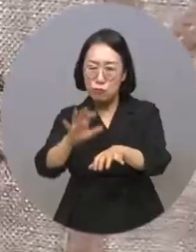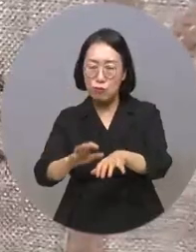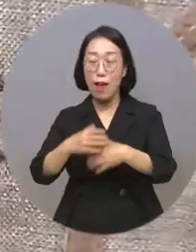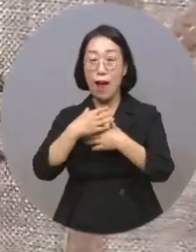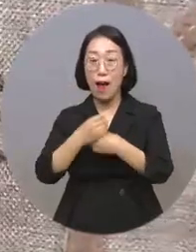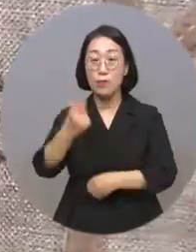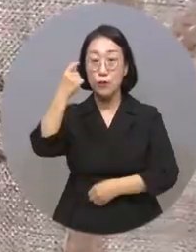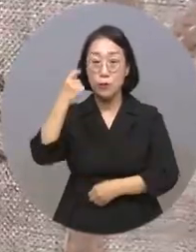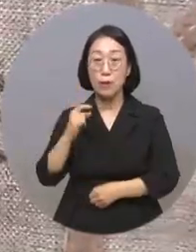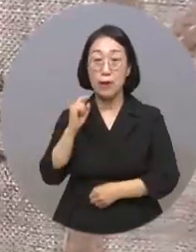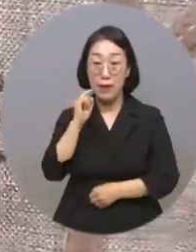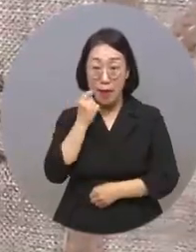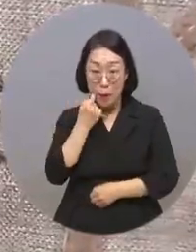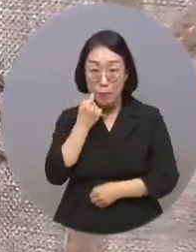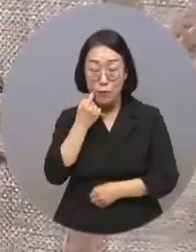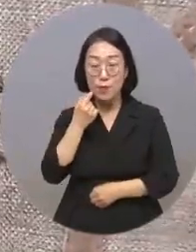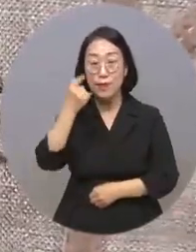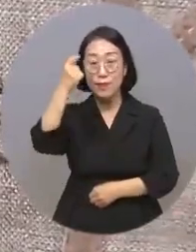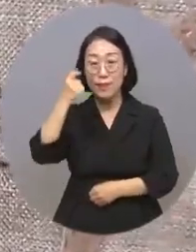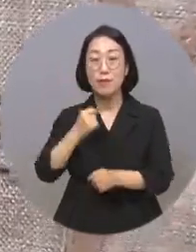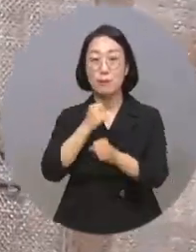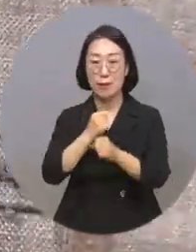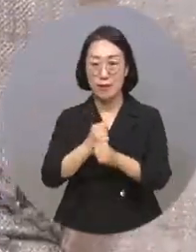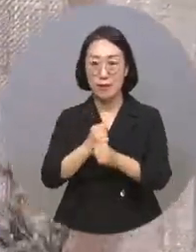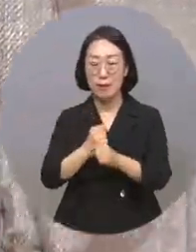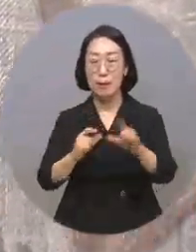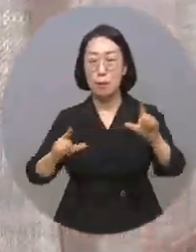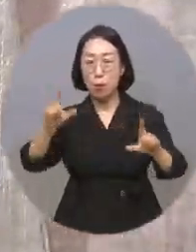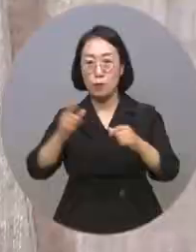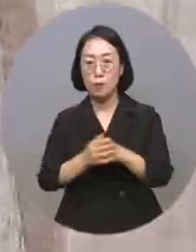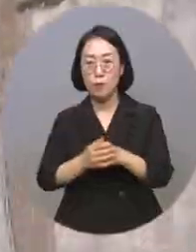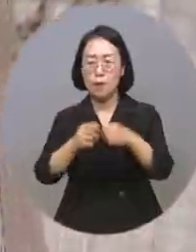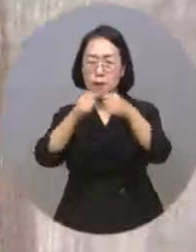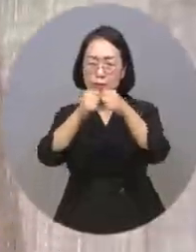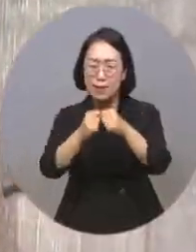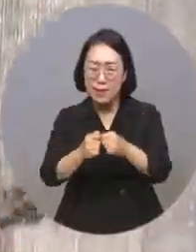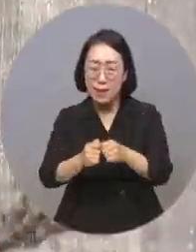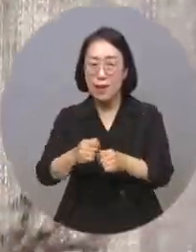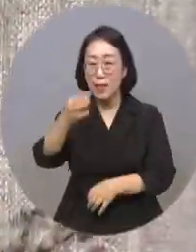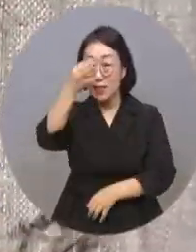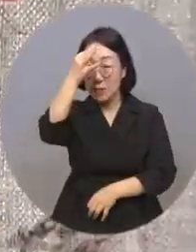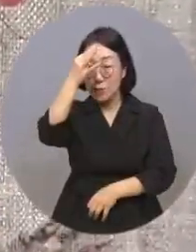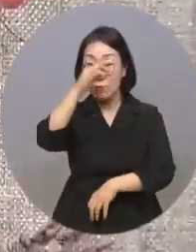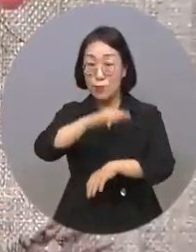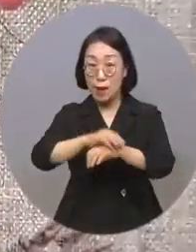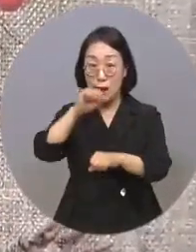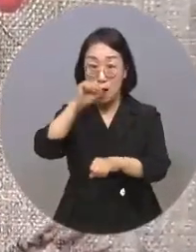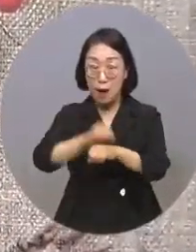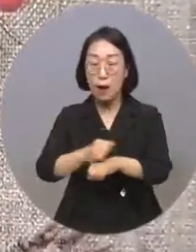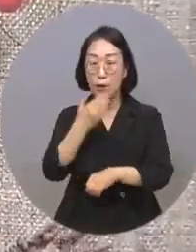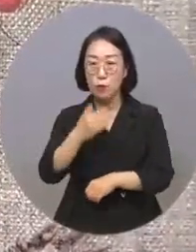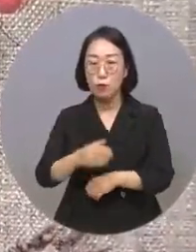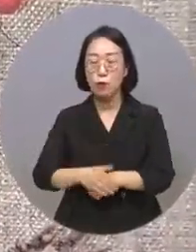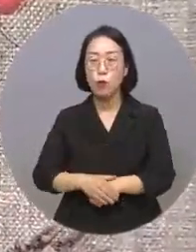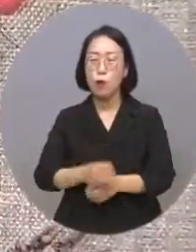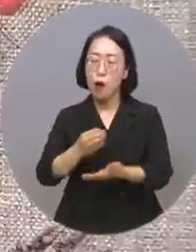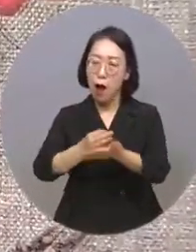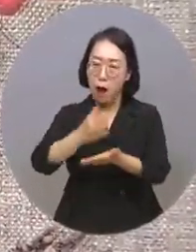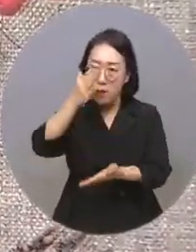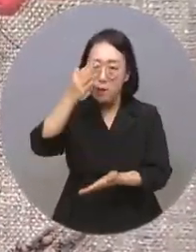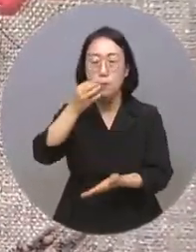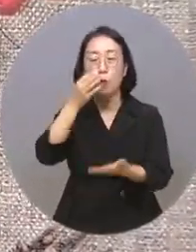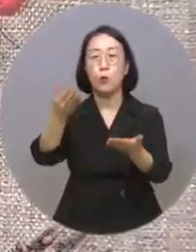안정감과 미화를 재해석한 현대적 구도, 섬세한 기법을 엿볼 수 있는 시대적 가치를